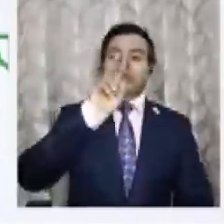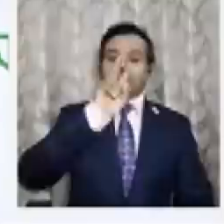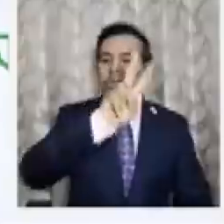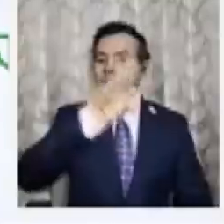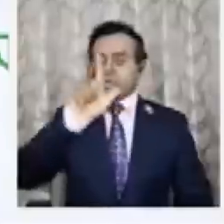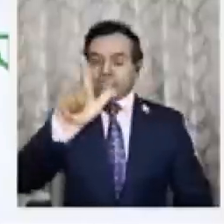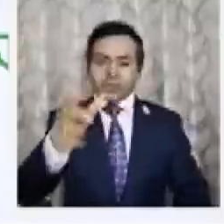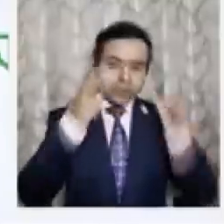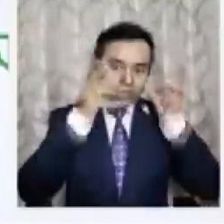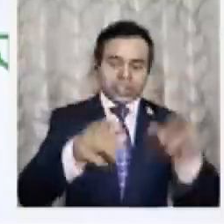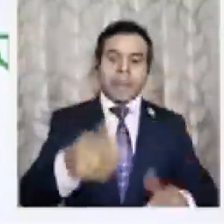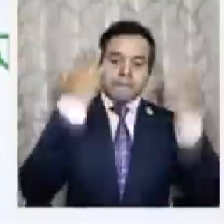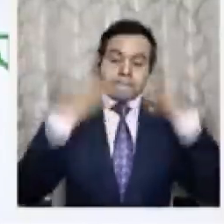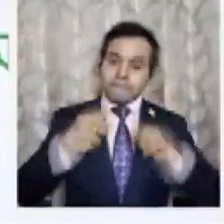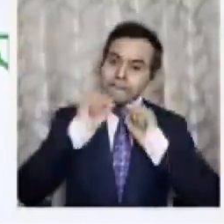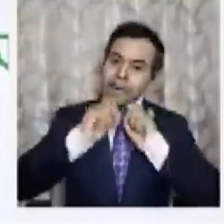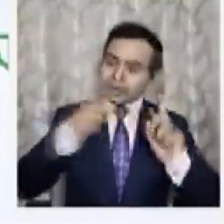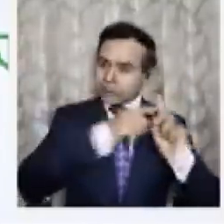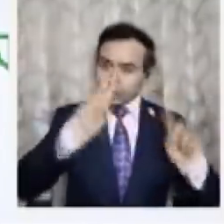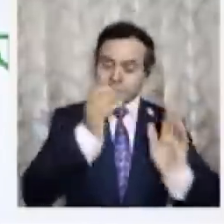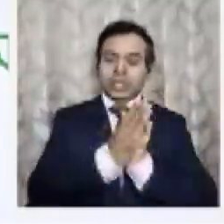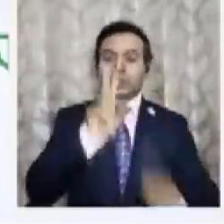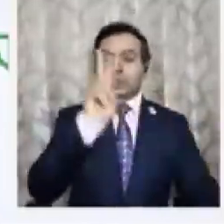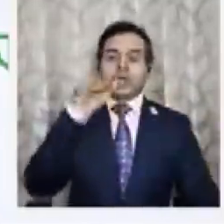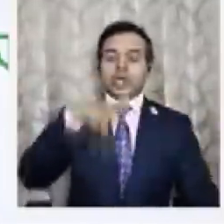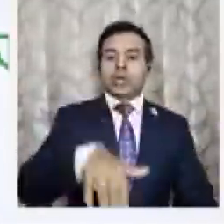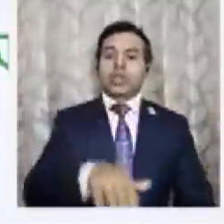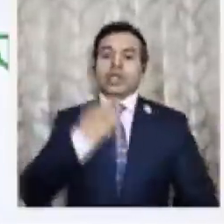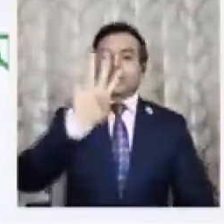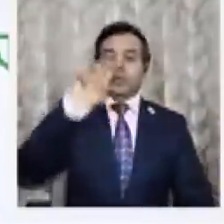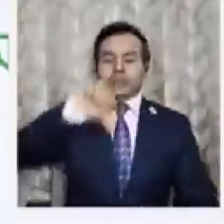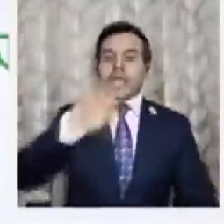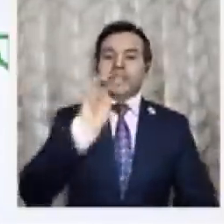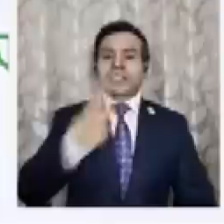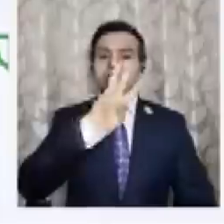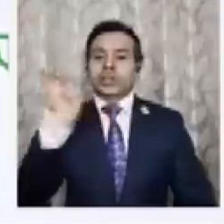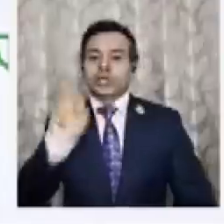3,06,027 জন, এ পর্যন্ত কোয়ারেন্টাইন থেকে ছাড় পেয়েছেন